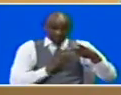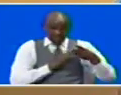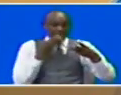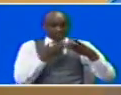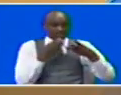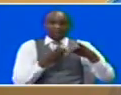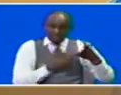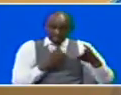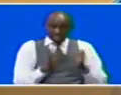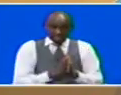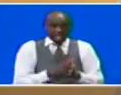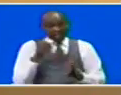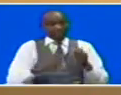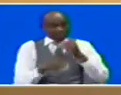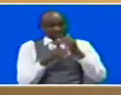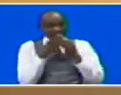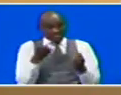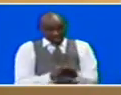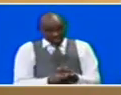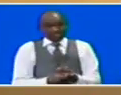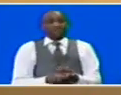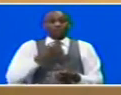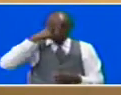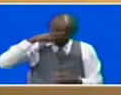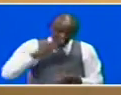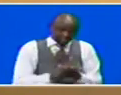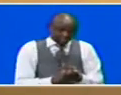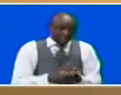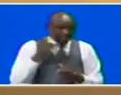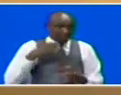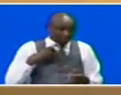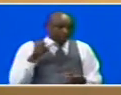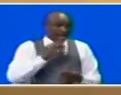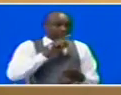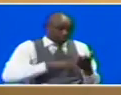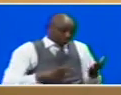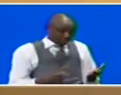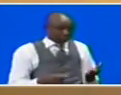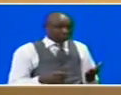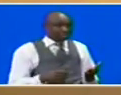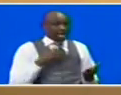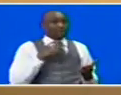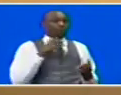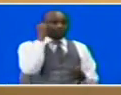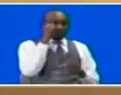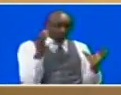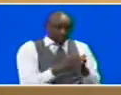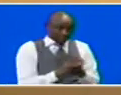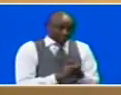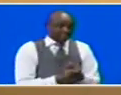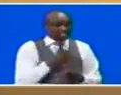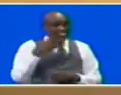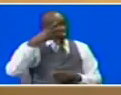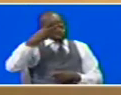wengine ambao wameongeza vigezo vyao kama sera. Kuna wengine ambao wameongeza swala la chama, lakini katika hivyo